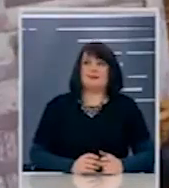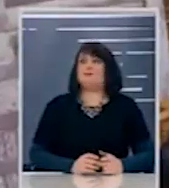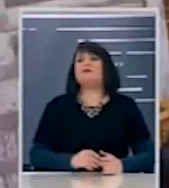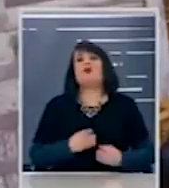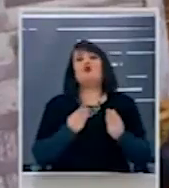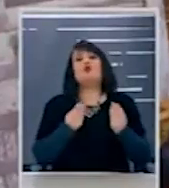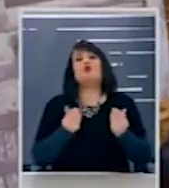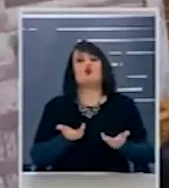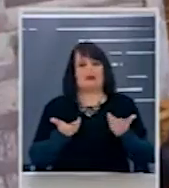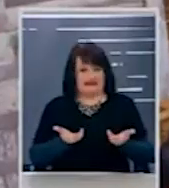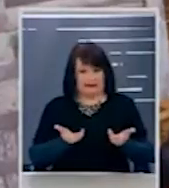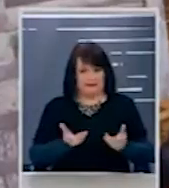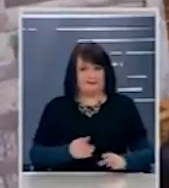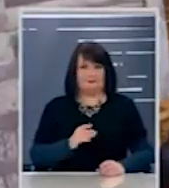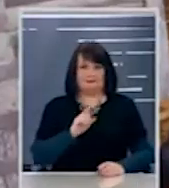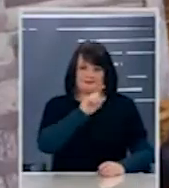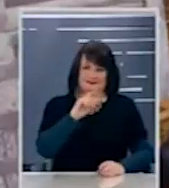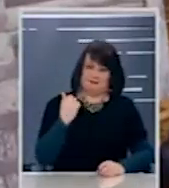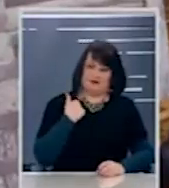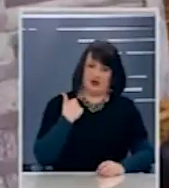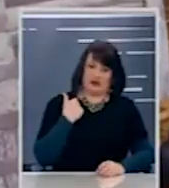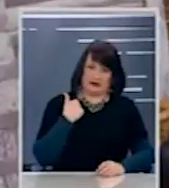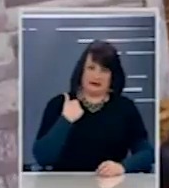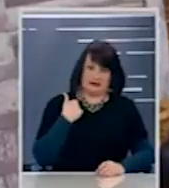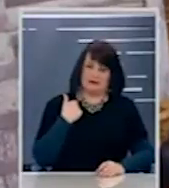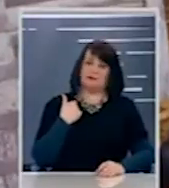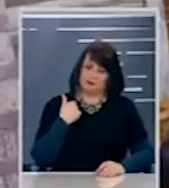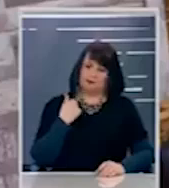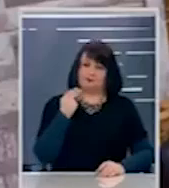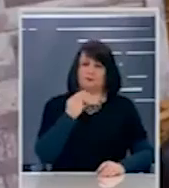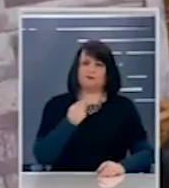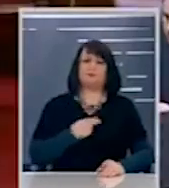ουσία, αν θέλετε, της ερώτησής σας, που ήταν τα θέματα